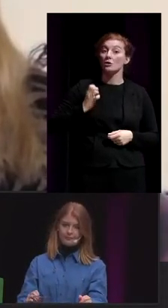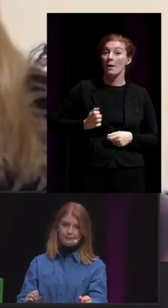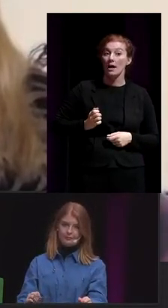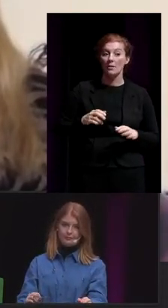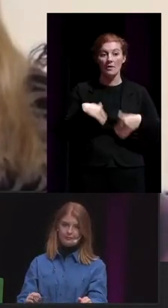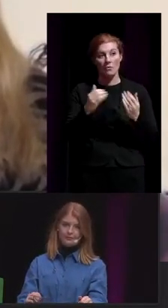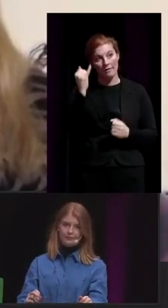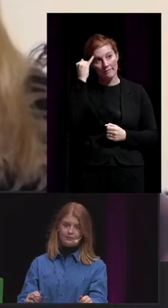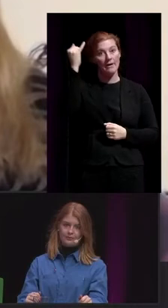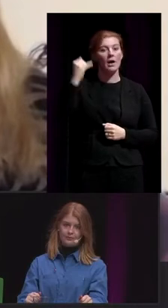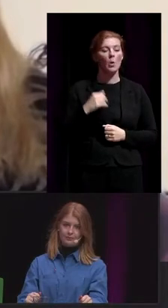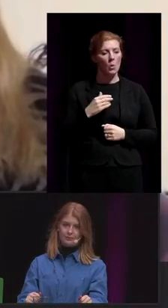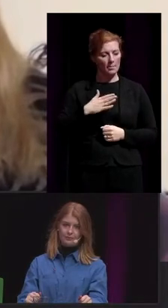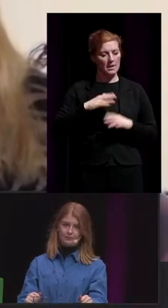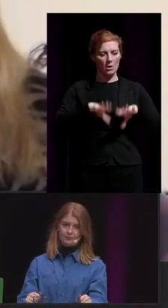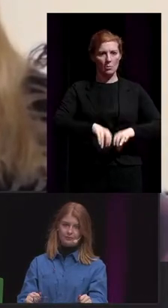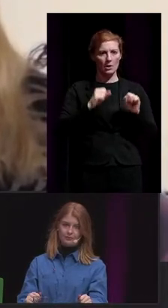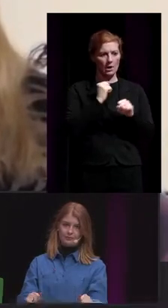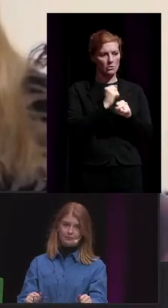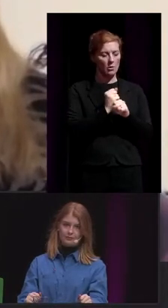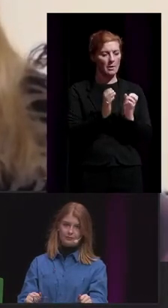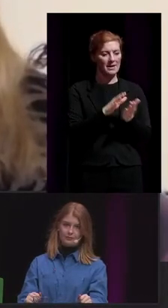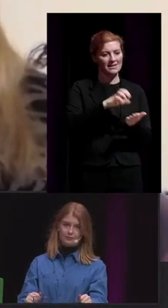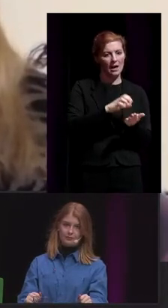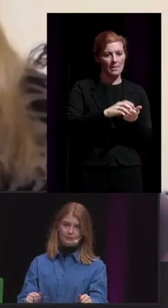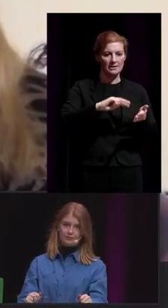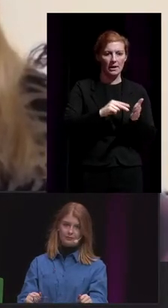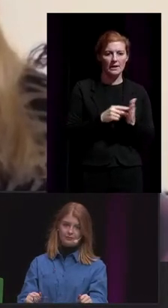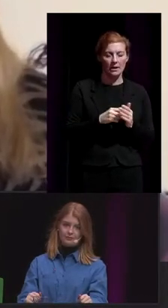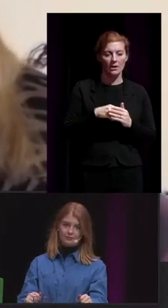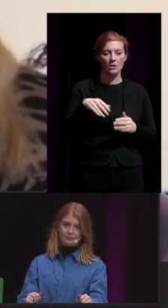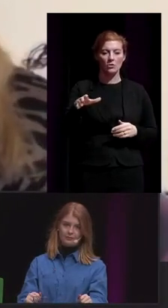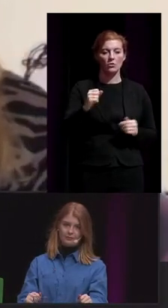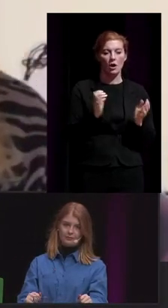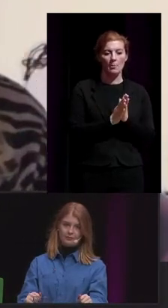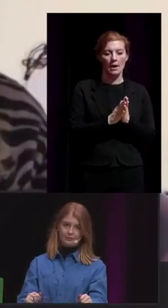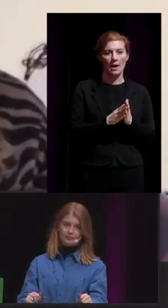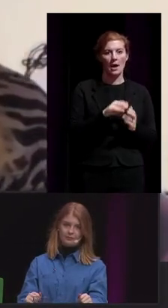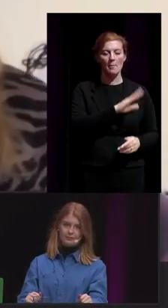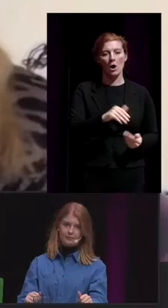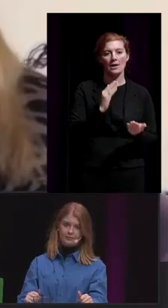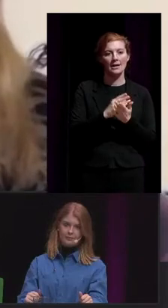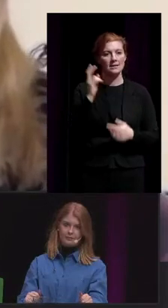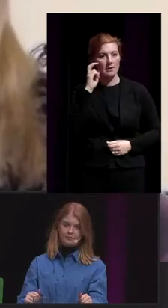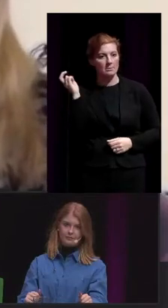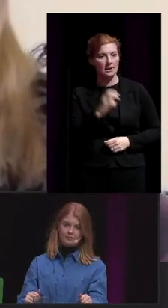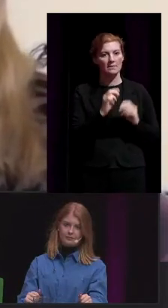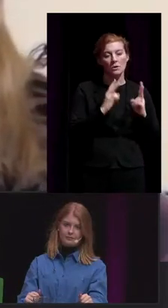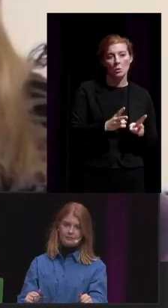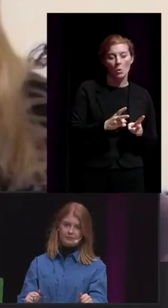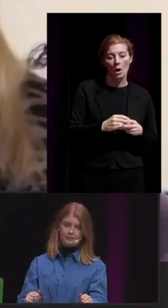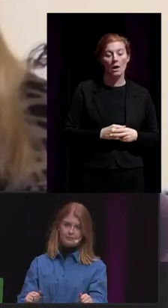idéer utifrån men mitt uppdrag är att jobba med samhällsplanering. Jag tar med mig barnrätt på det här sättet, att man får utrymme att göra. Så det